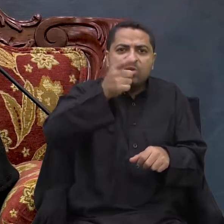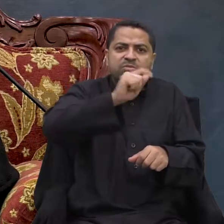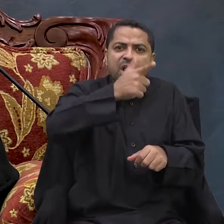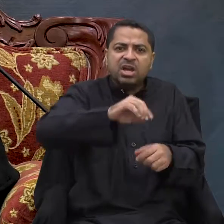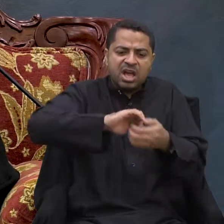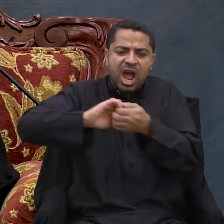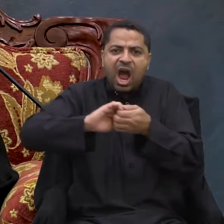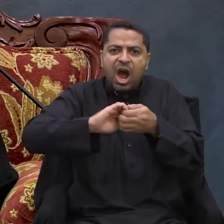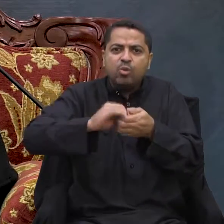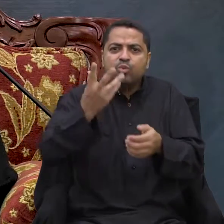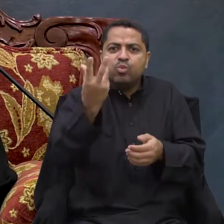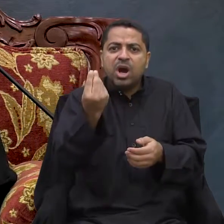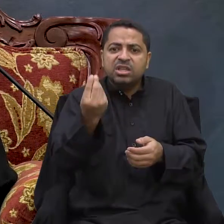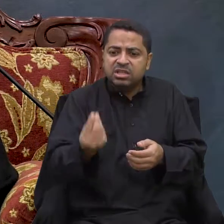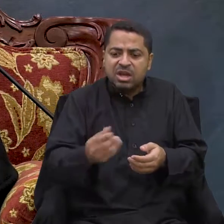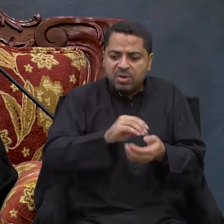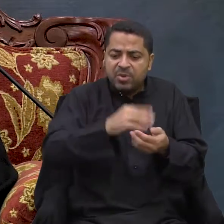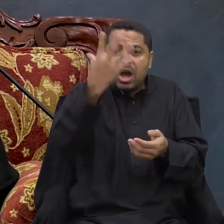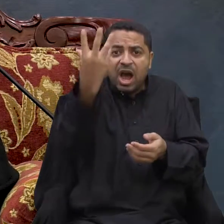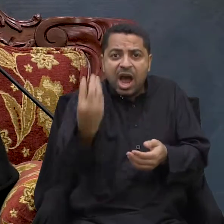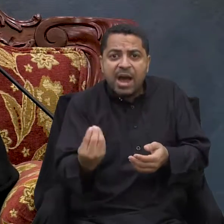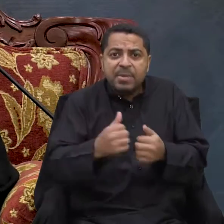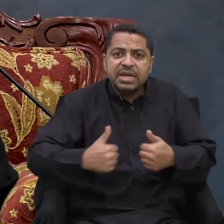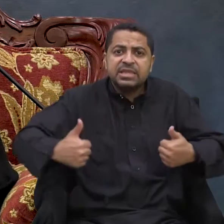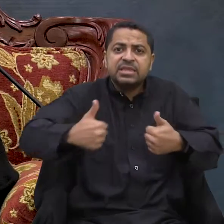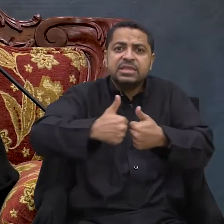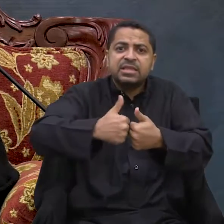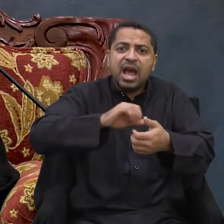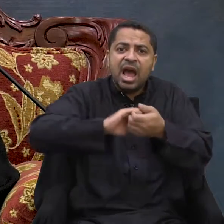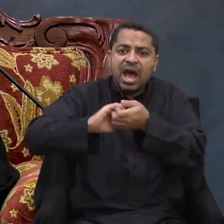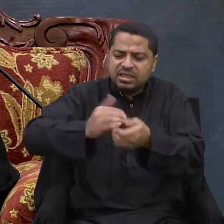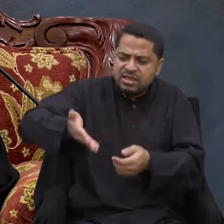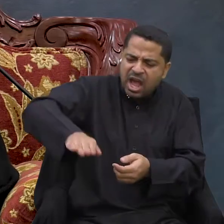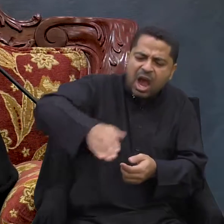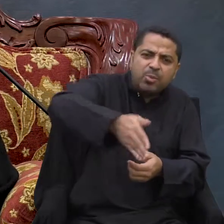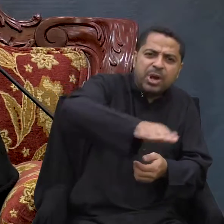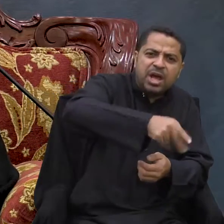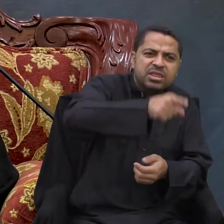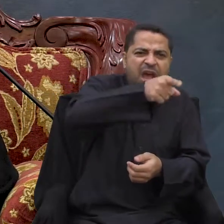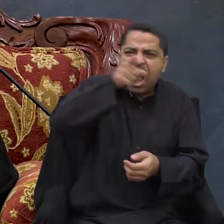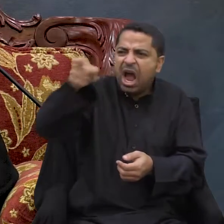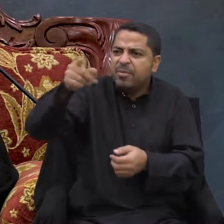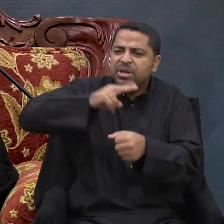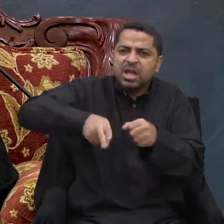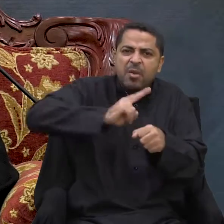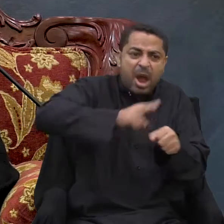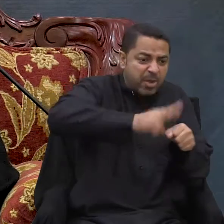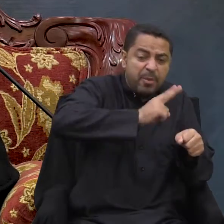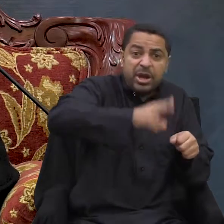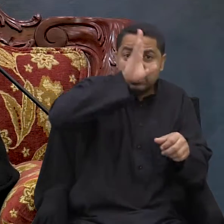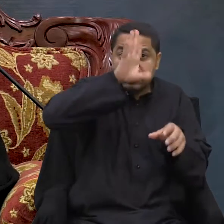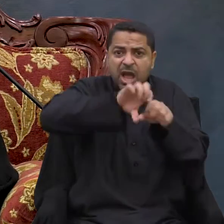قتلتم إخوتي وقد قتلتم أهل بيتي وأنصاري حتى أكثر